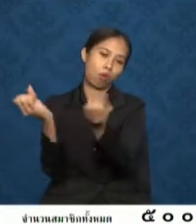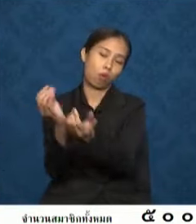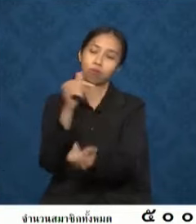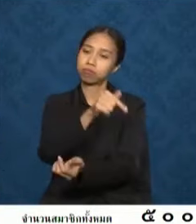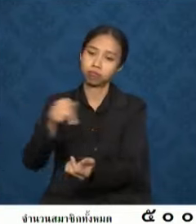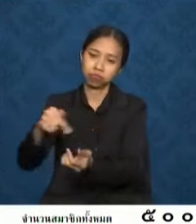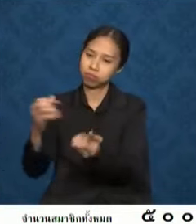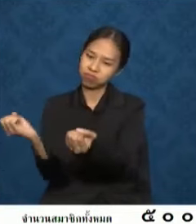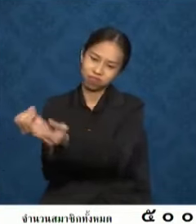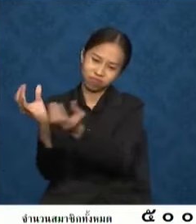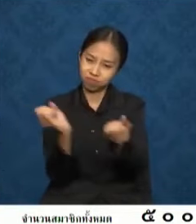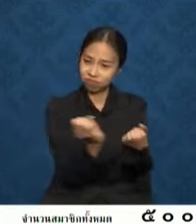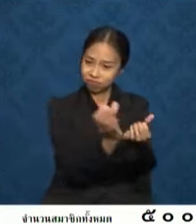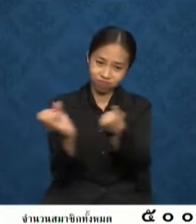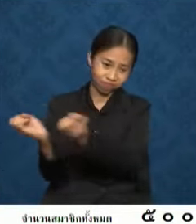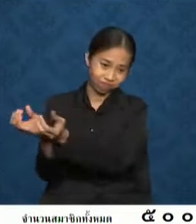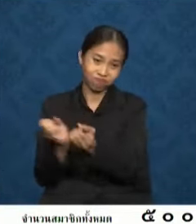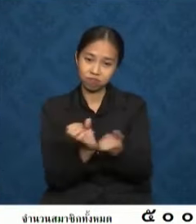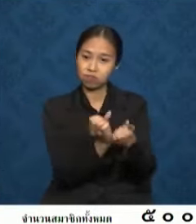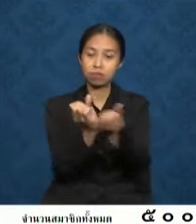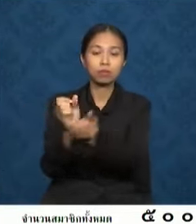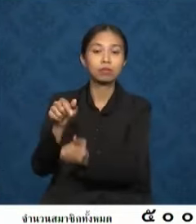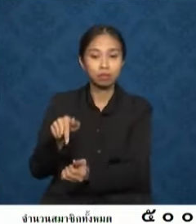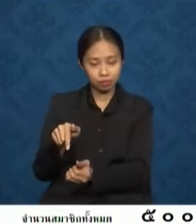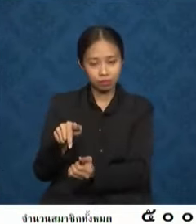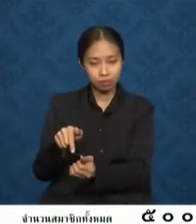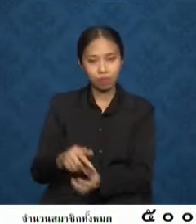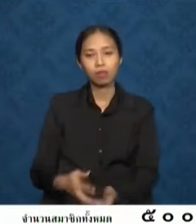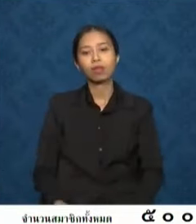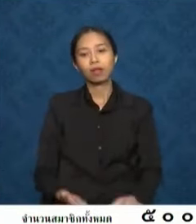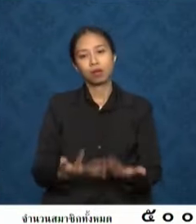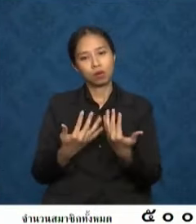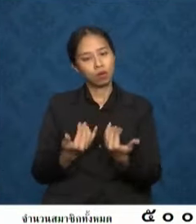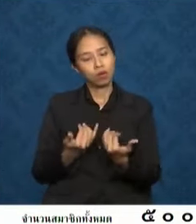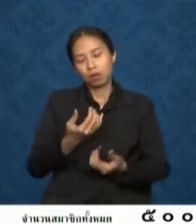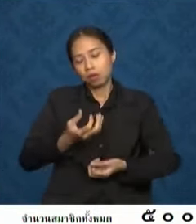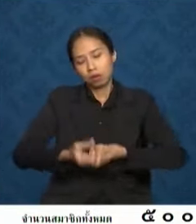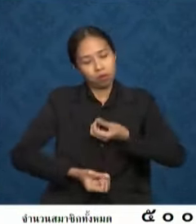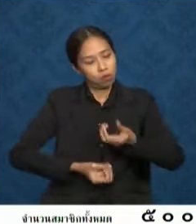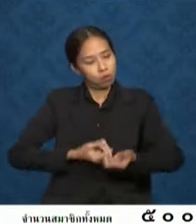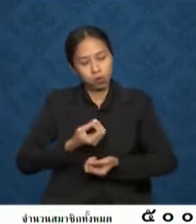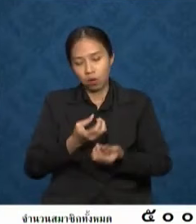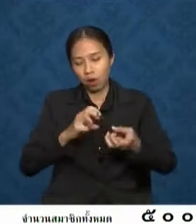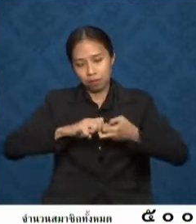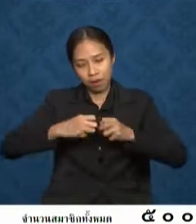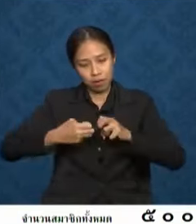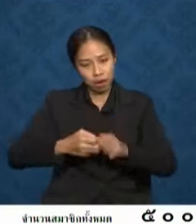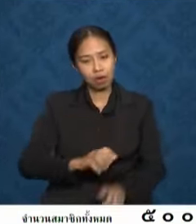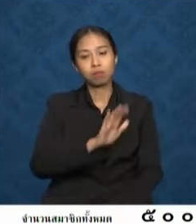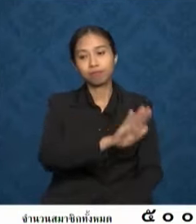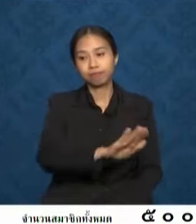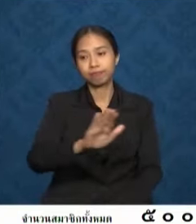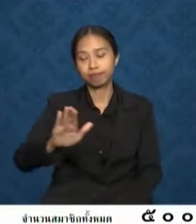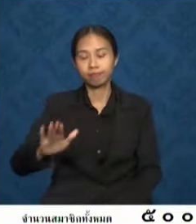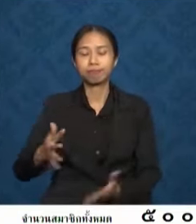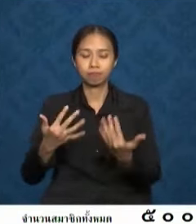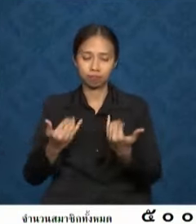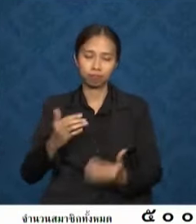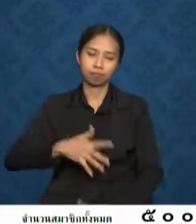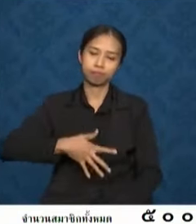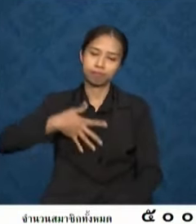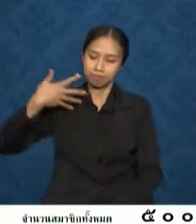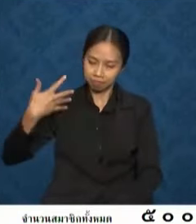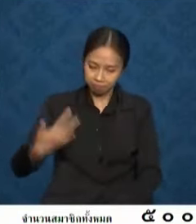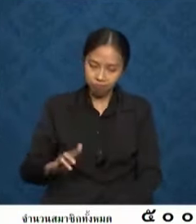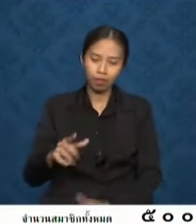พวกเขาเป็นภัยความมั่นคงการแสดงออกในเชิงสัญลักษณ์ต่างๆที่พวกเราไม่สบายใจก็จะ